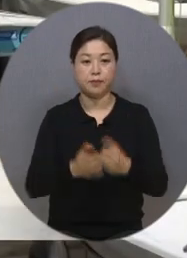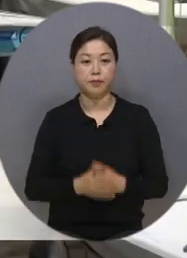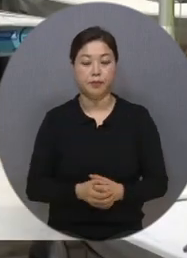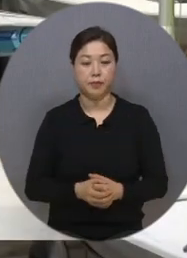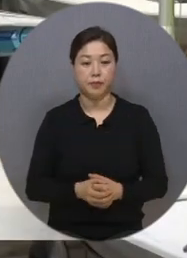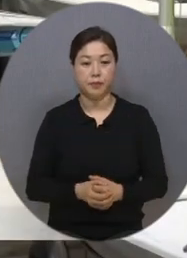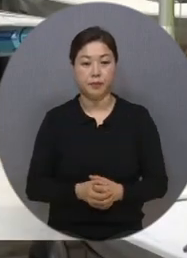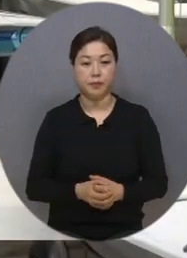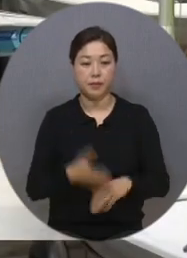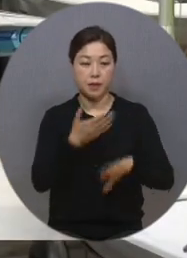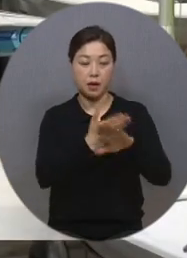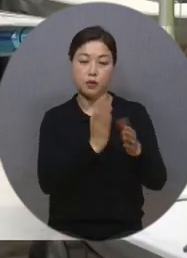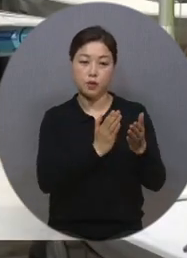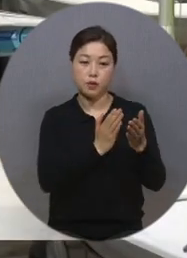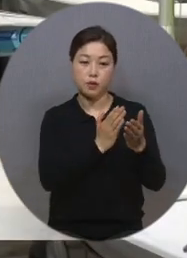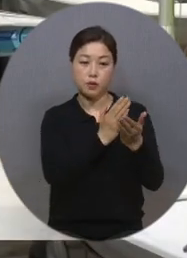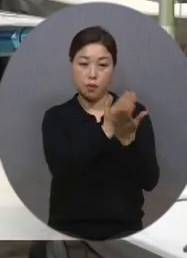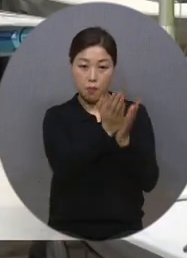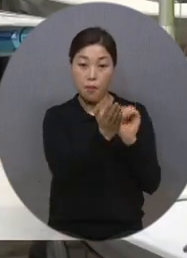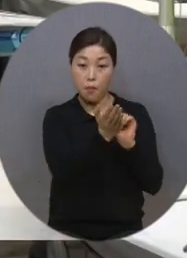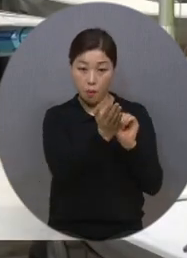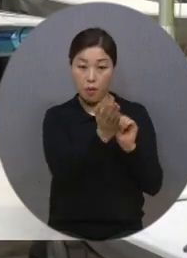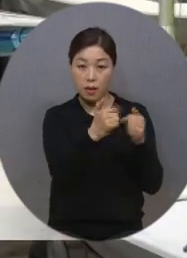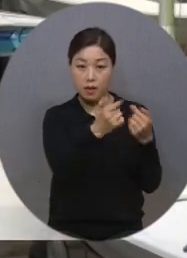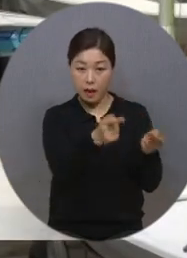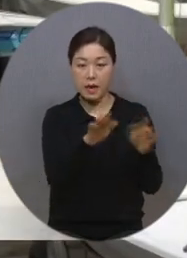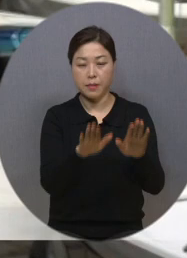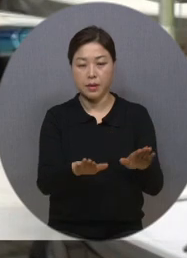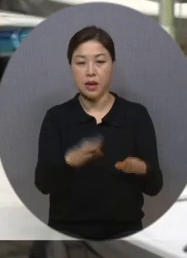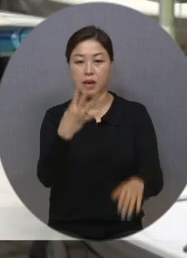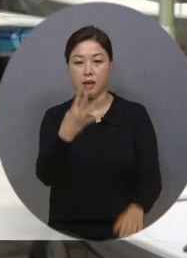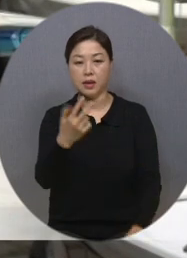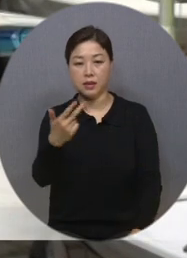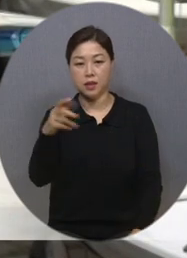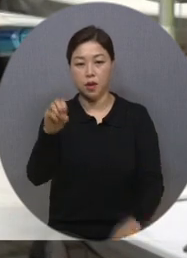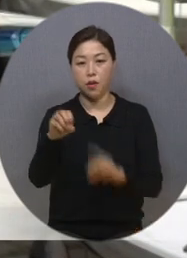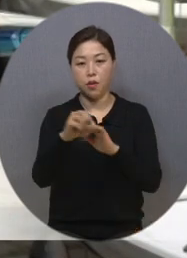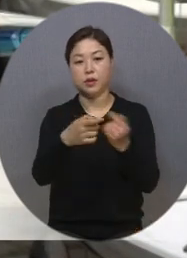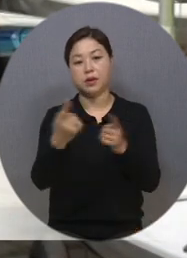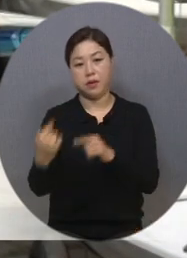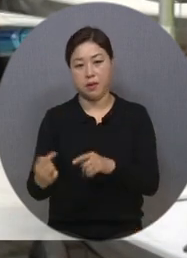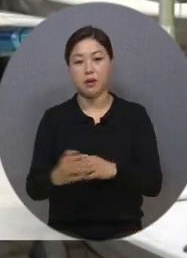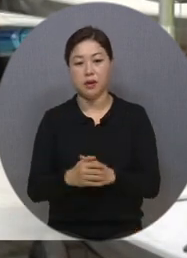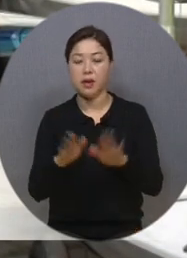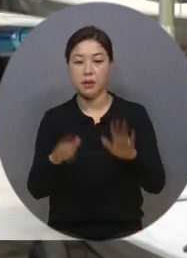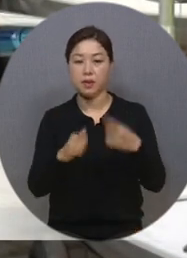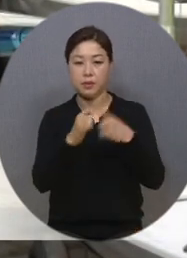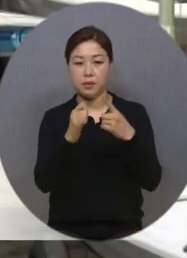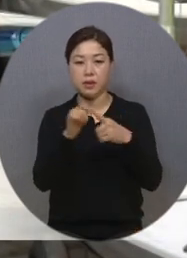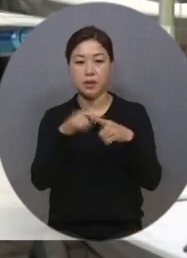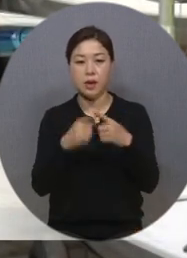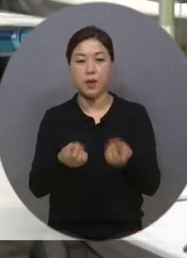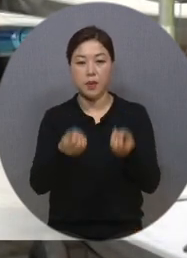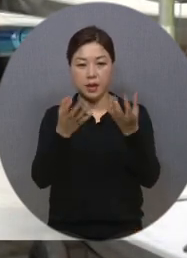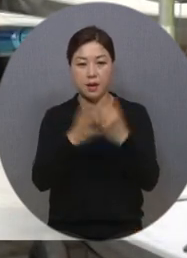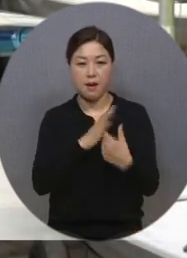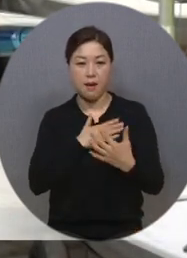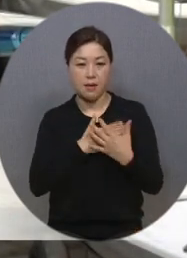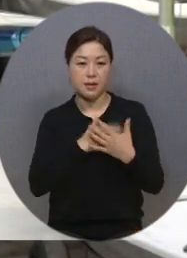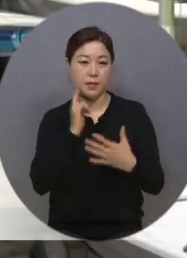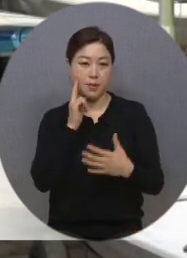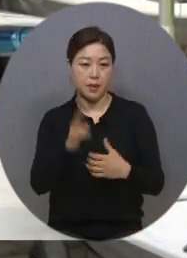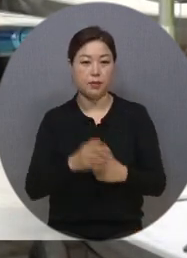타다가 제가 이제 470이라는 종목으로 나오게 되는데 이제 처음 첫 대회이다 보니까 많이 긴장도 되고